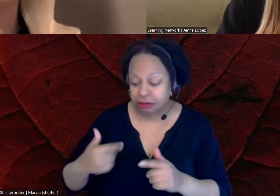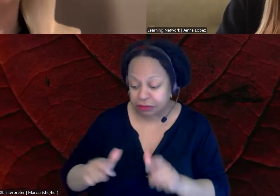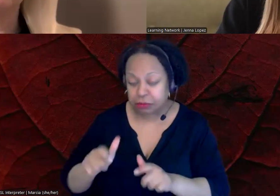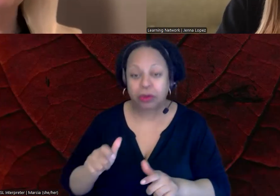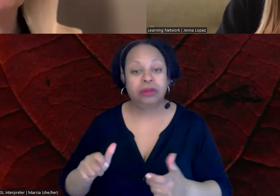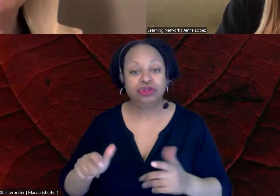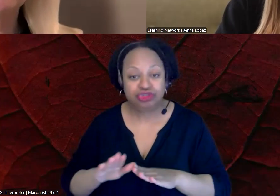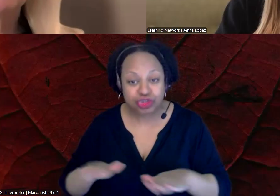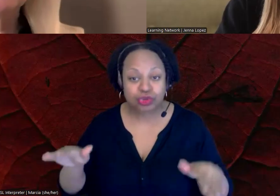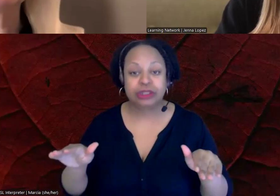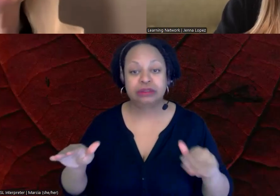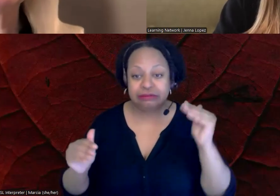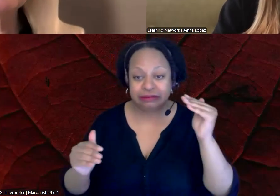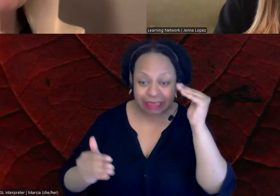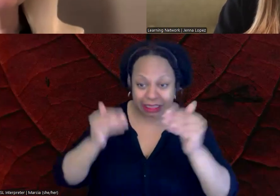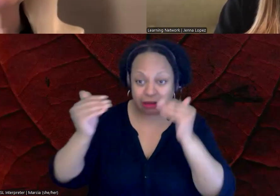adultes,